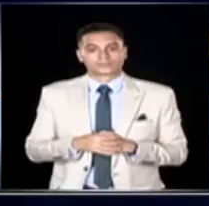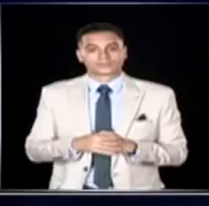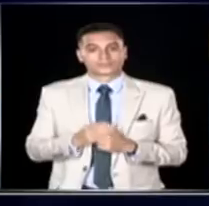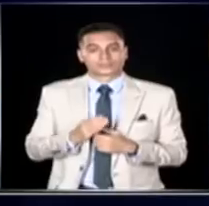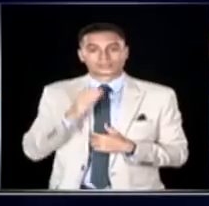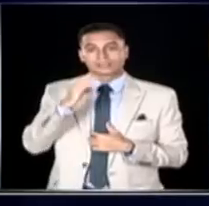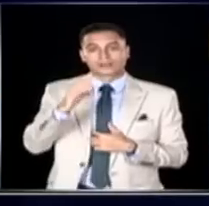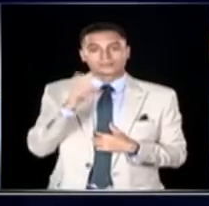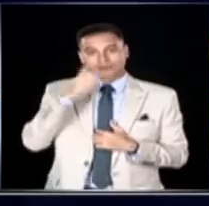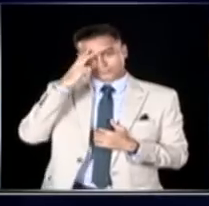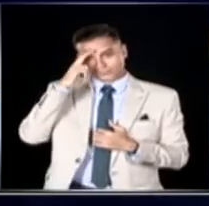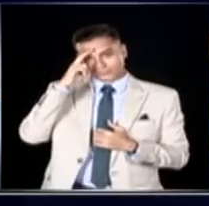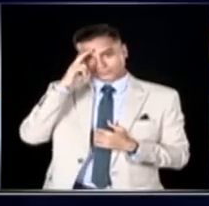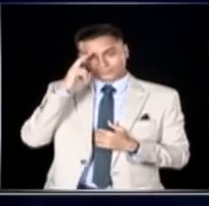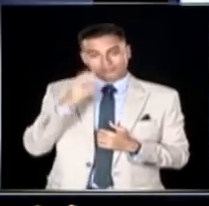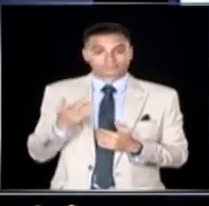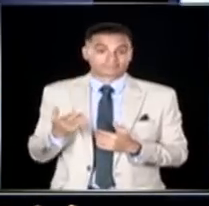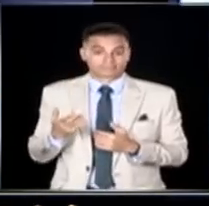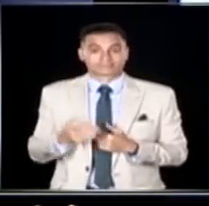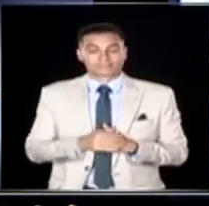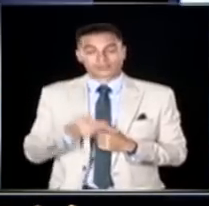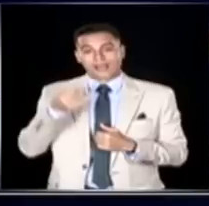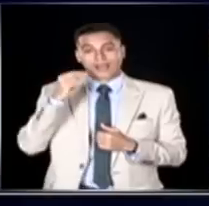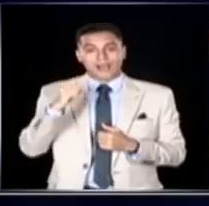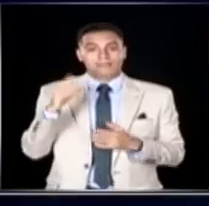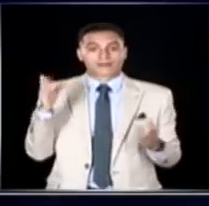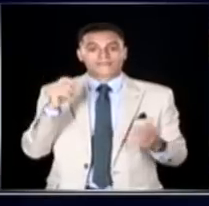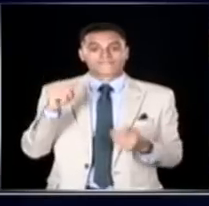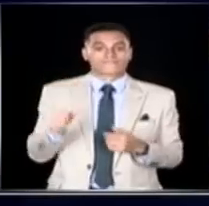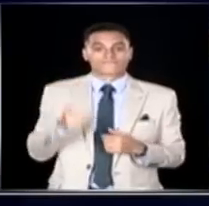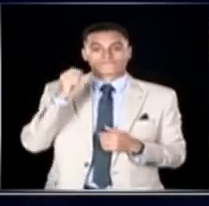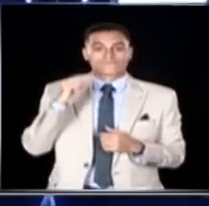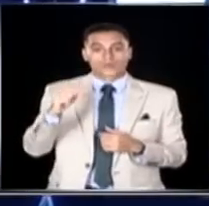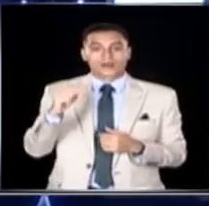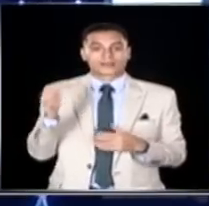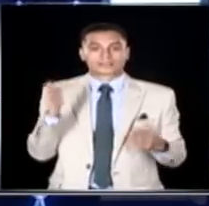الإجابة الصحيحة مين بقى؟ أحمد فؤاد سليم،